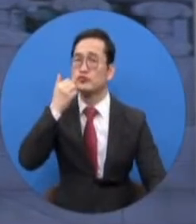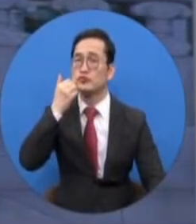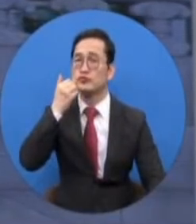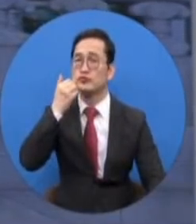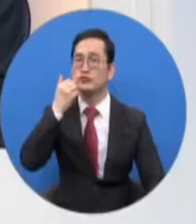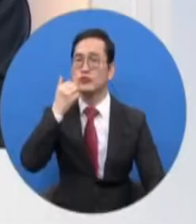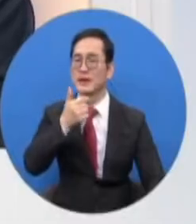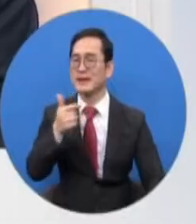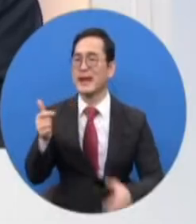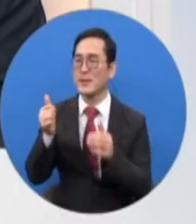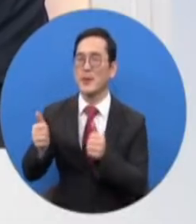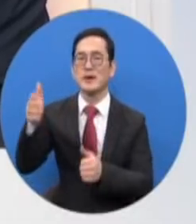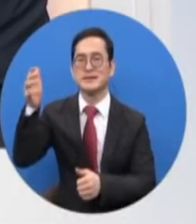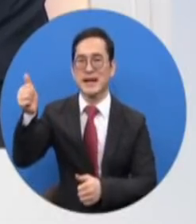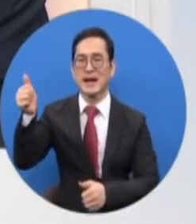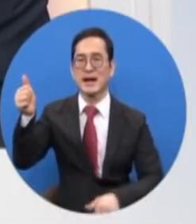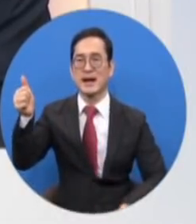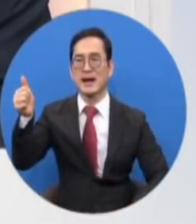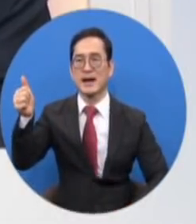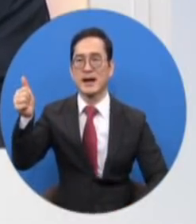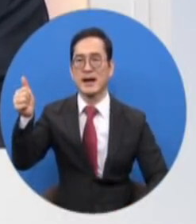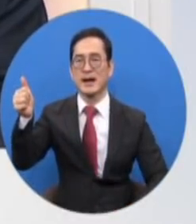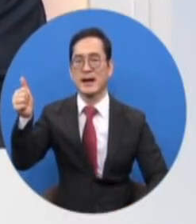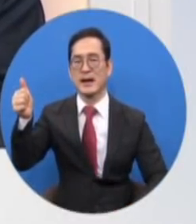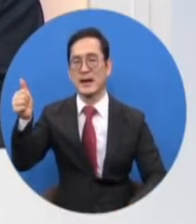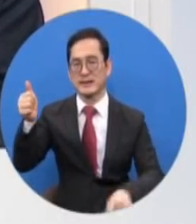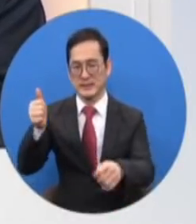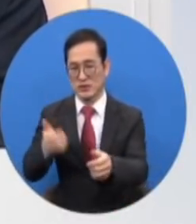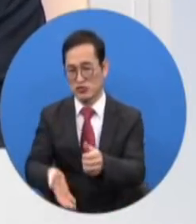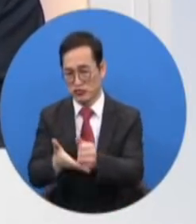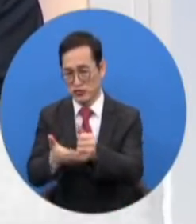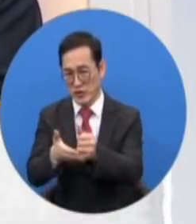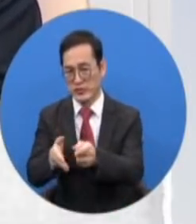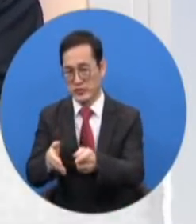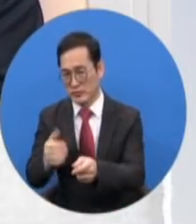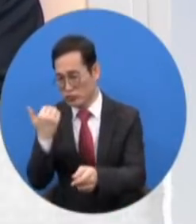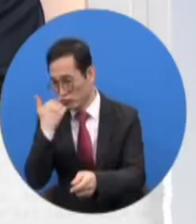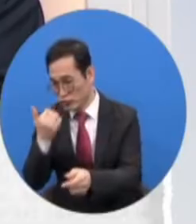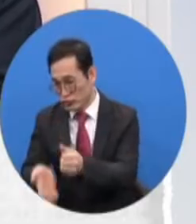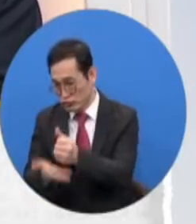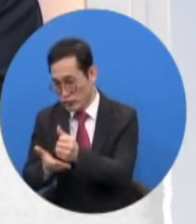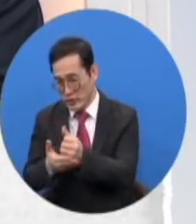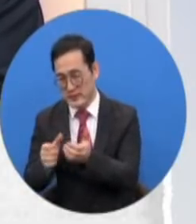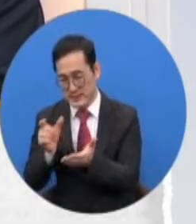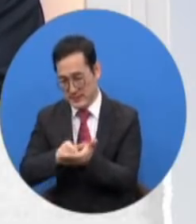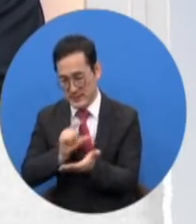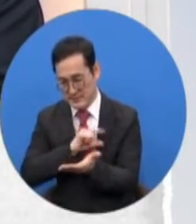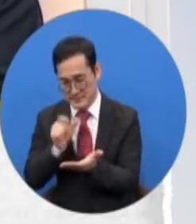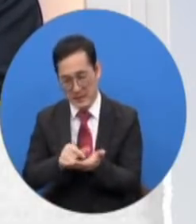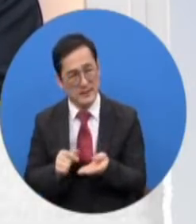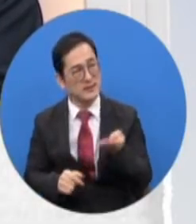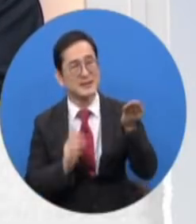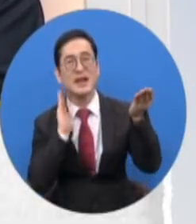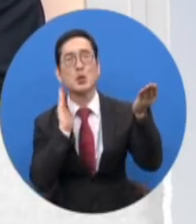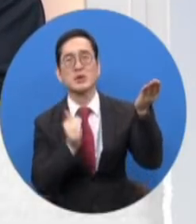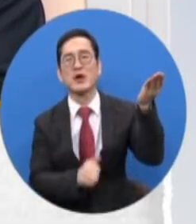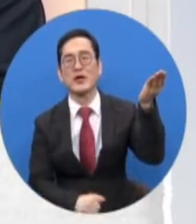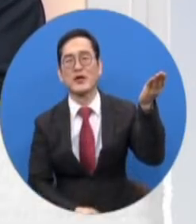중앙선관위원장은 대법원장이 이제 해서 대통령이 임명하는 그런 자리인 거죠. 그런데 지금 우리가 눈여겨볼 건